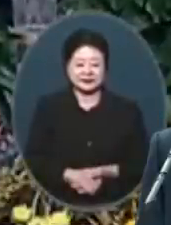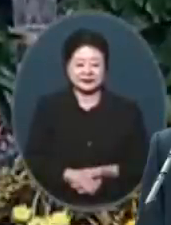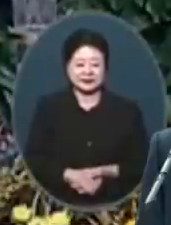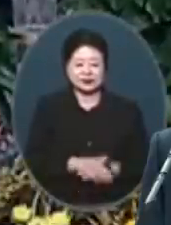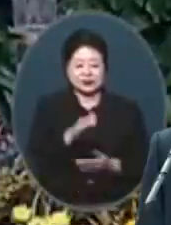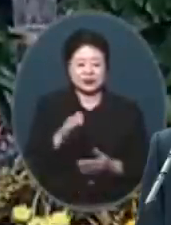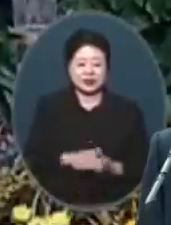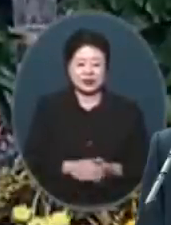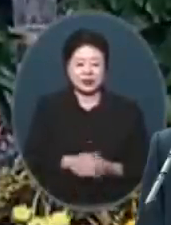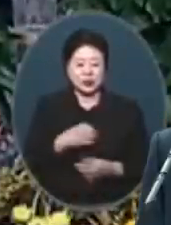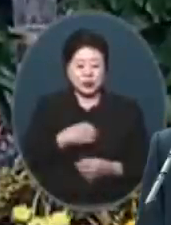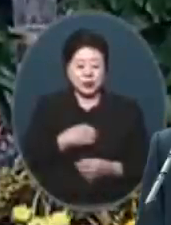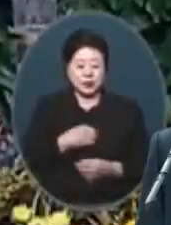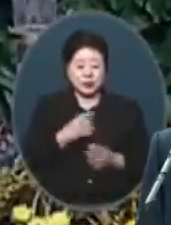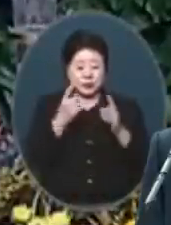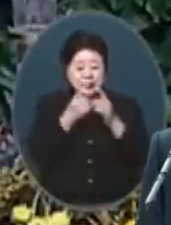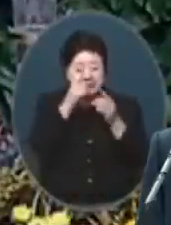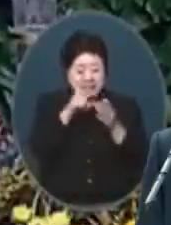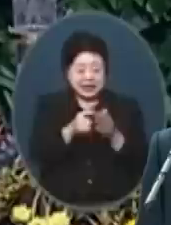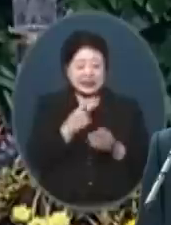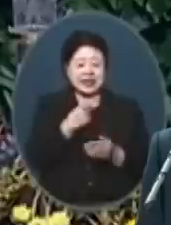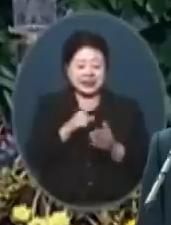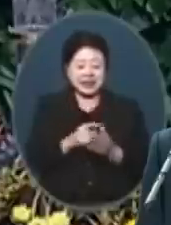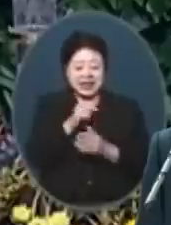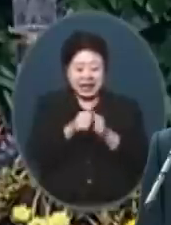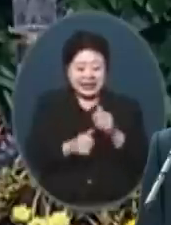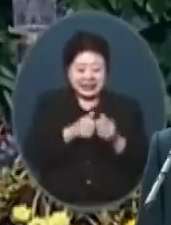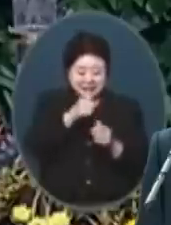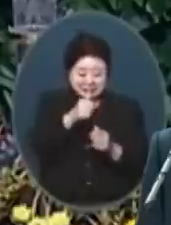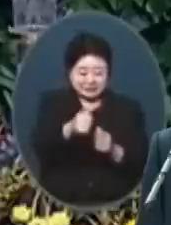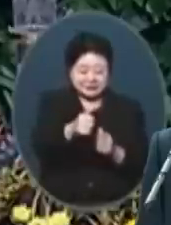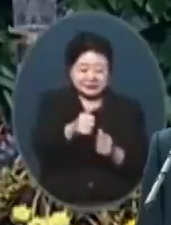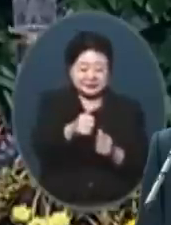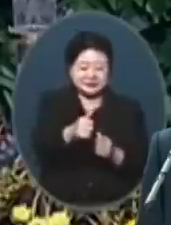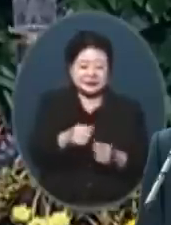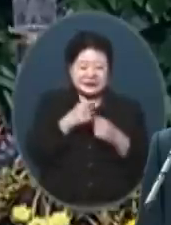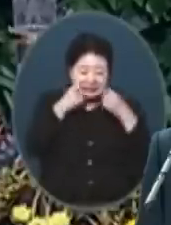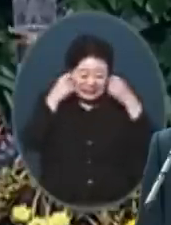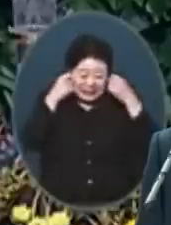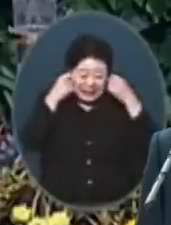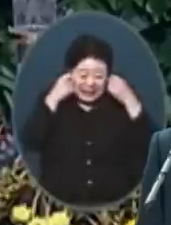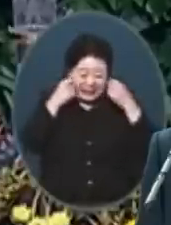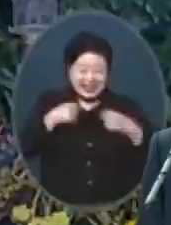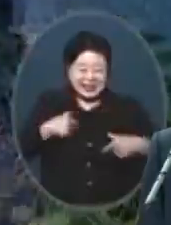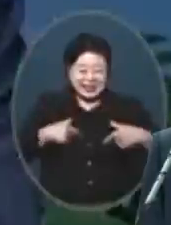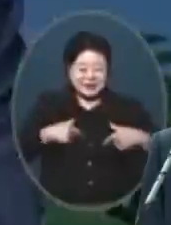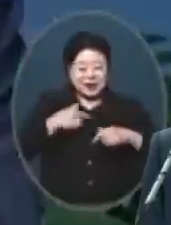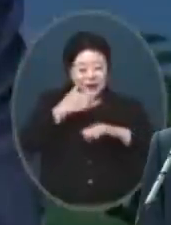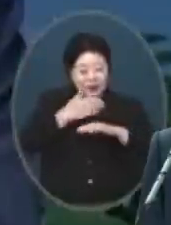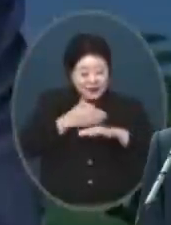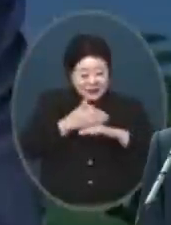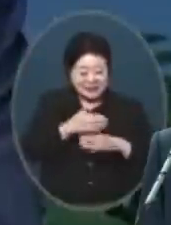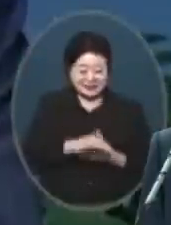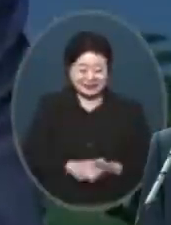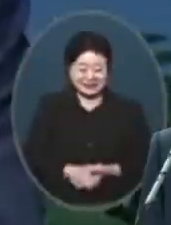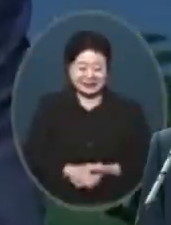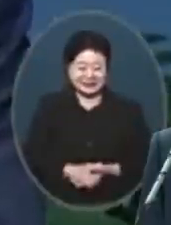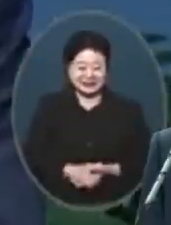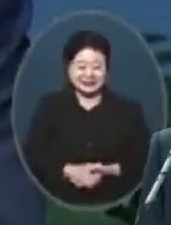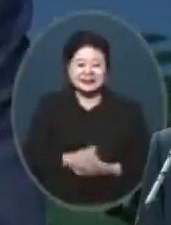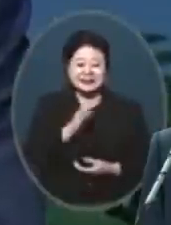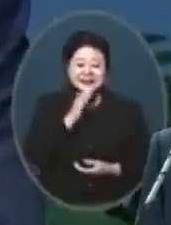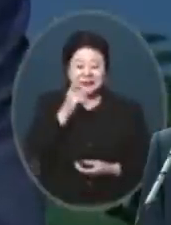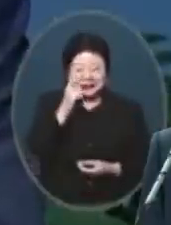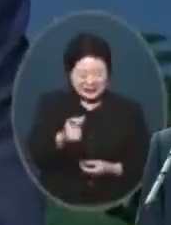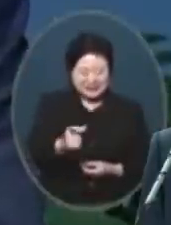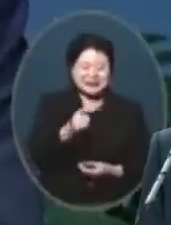우리가 위험을 당할 때 하나님을 즐거워하고 기뻐하고 감사한 얼마나